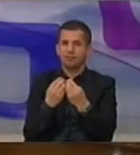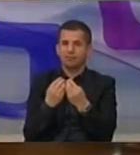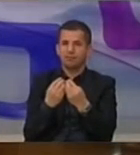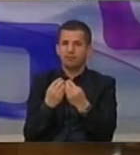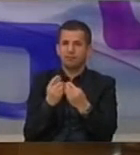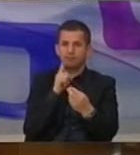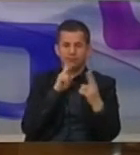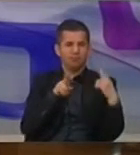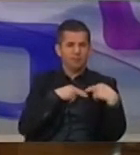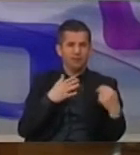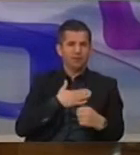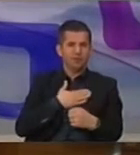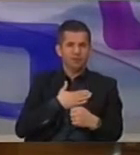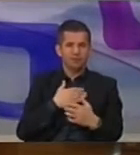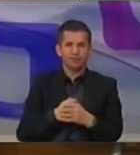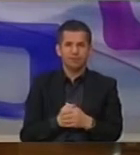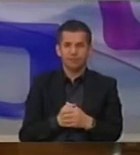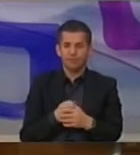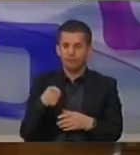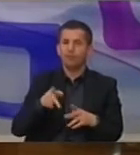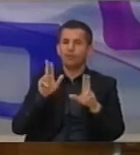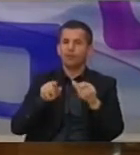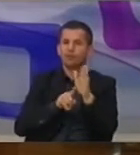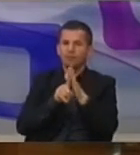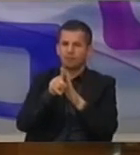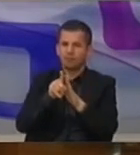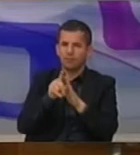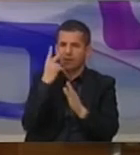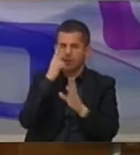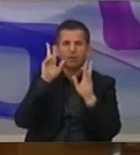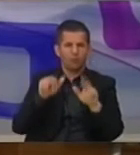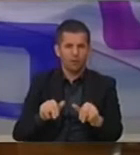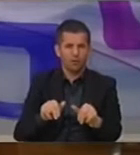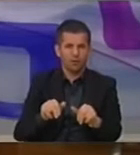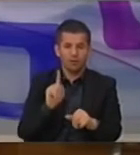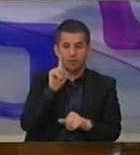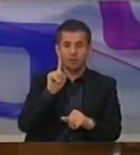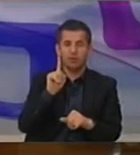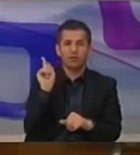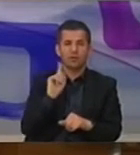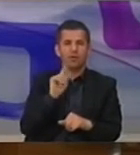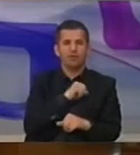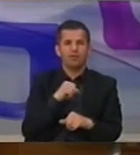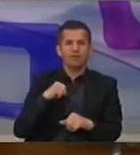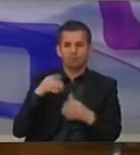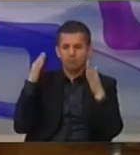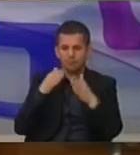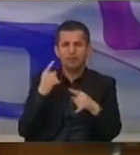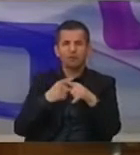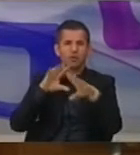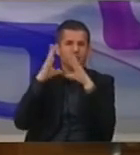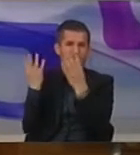këtë dikaster, se janë bërë përparime të ndjeshme, po jo vetëm në këtë sektor, po në